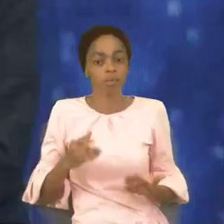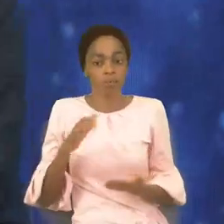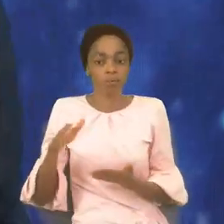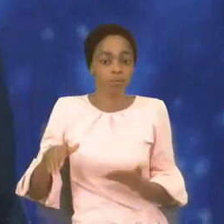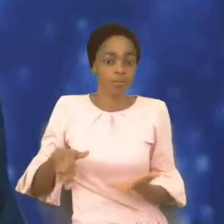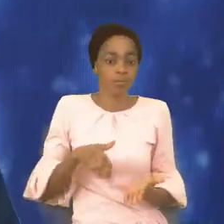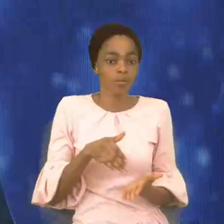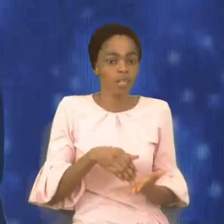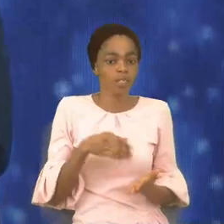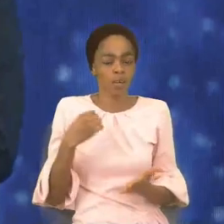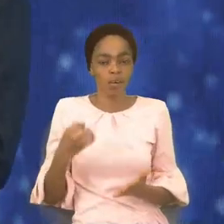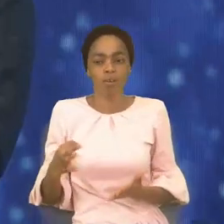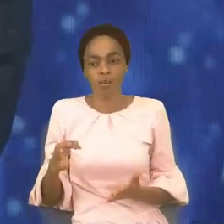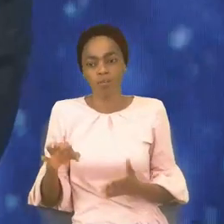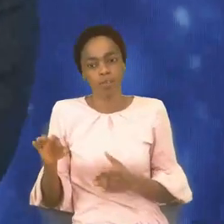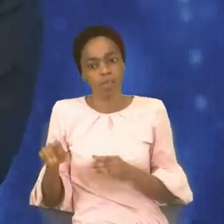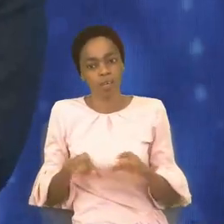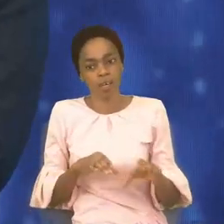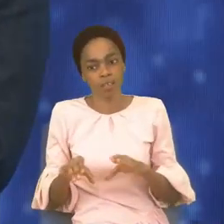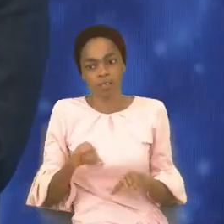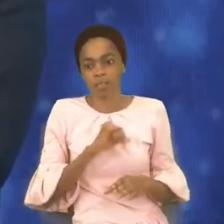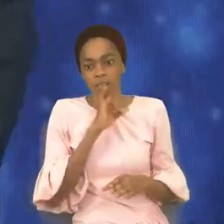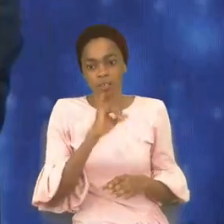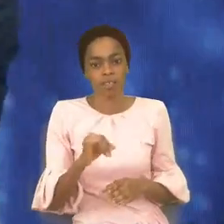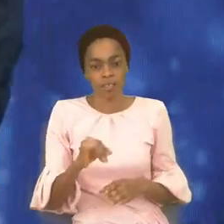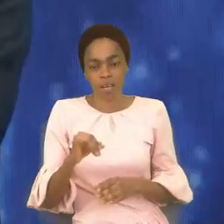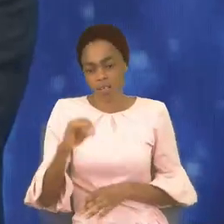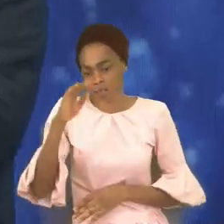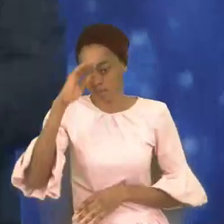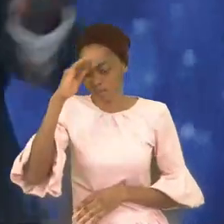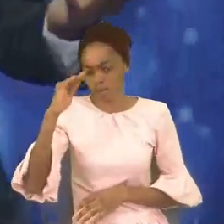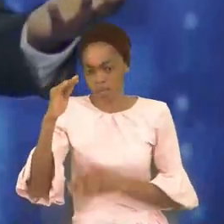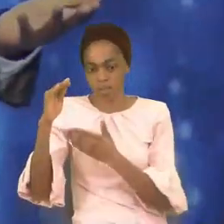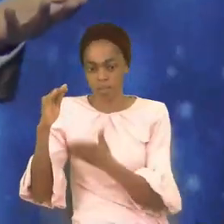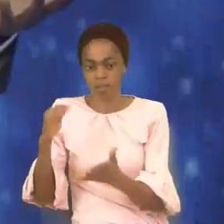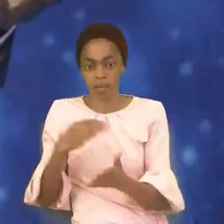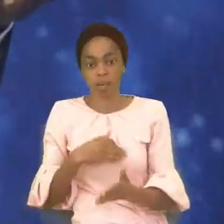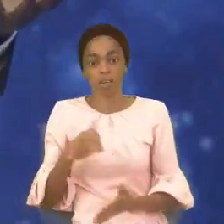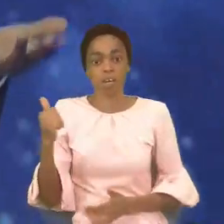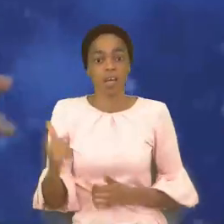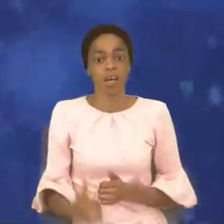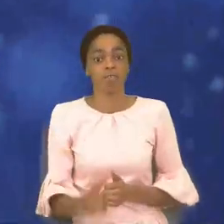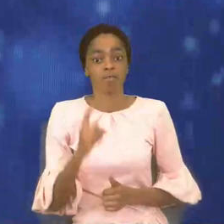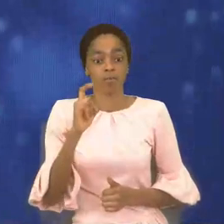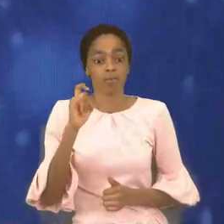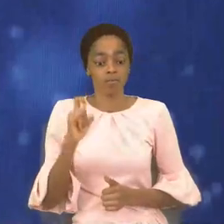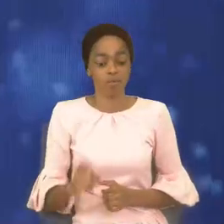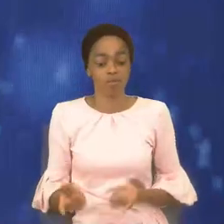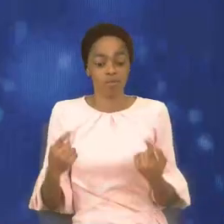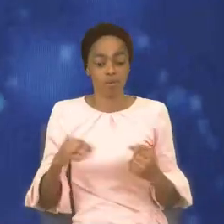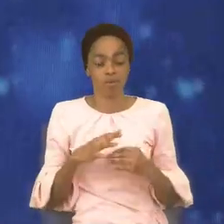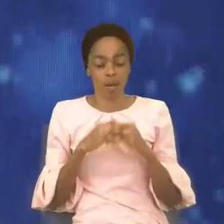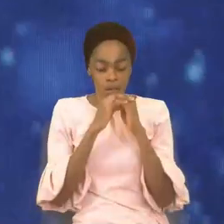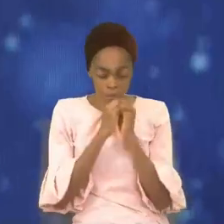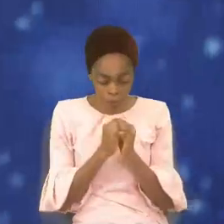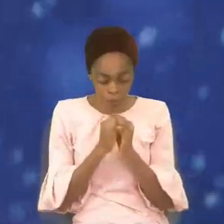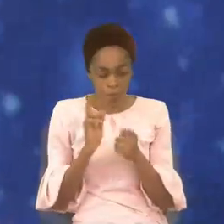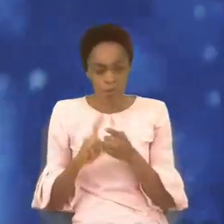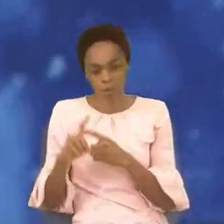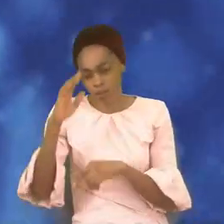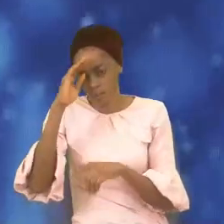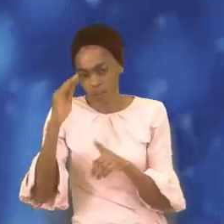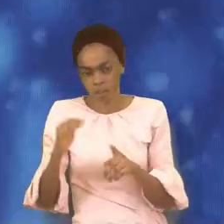se disent qu'ils sont au centre des activités. Si l'homme là-bas et tout le monde, moi l'homme là et tout le monde doit venir fléchir devant